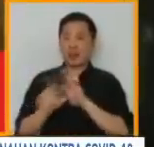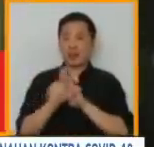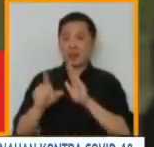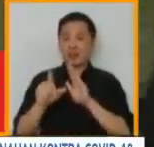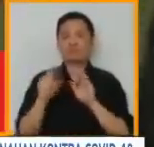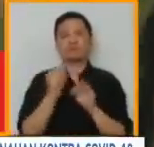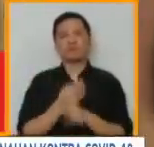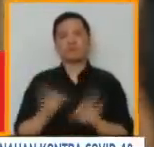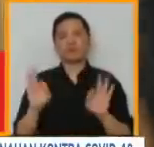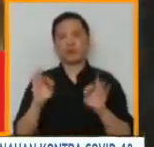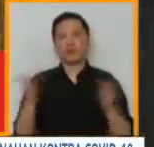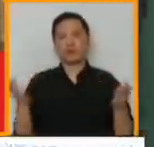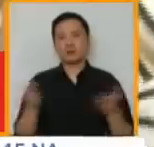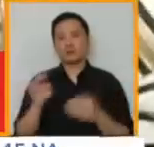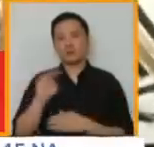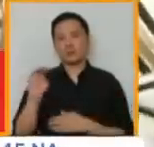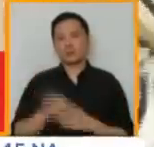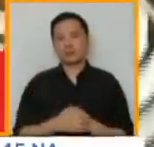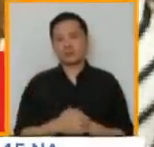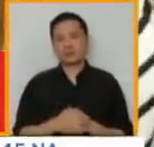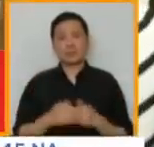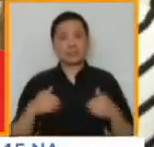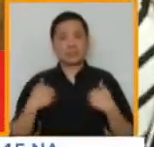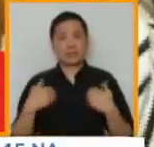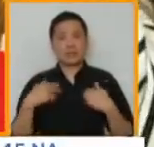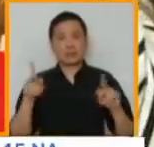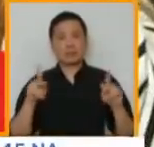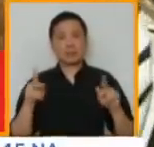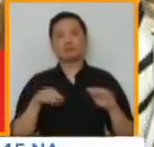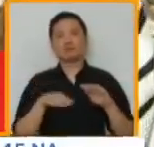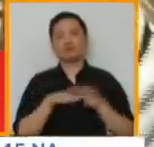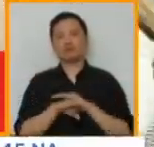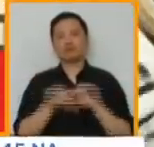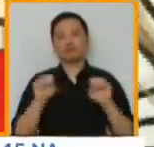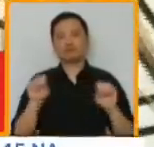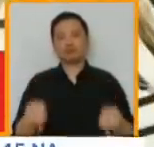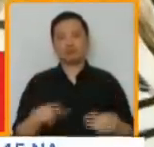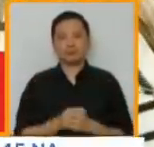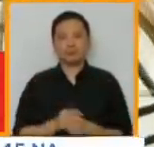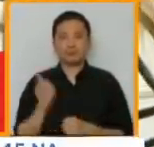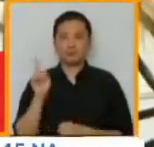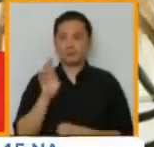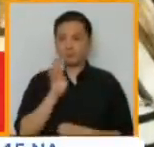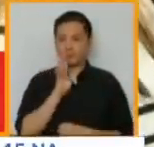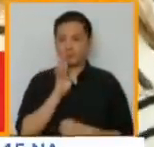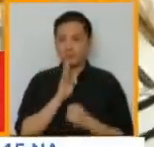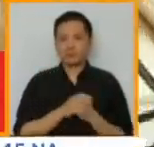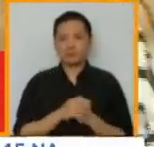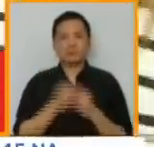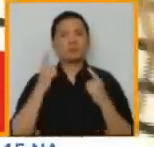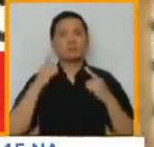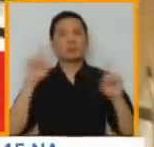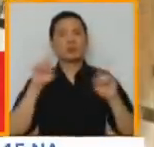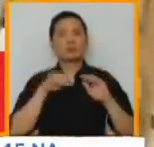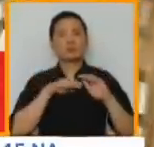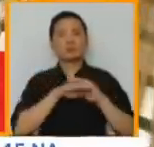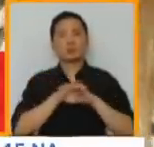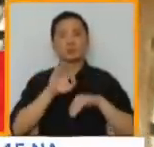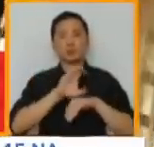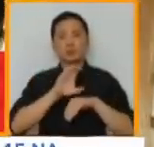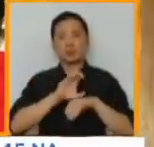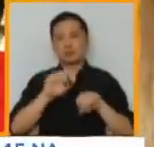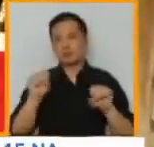mga bata sa loob. Masaya na kasi nakakalabas sila. At ngayon ulit ngayon lang to na ulit nakapasok sa simbahan eh. Dahil nga sa tagal